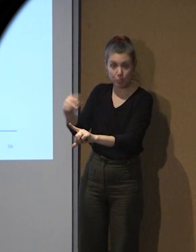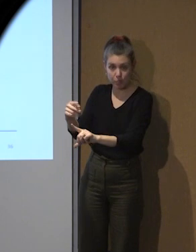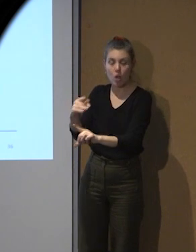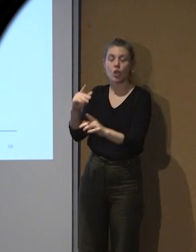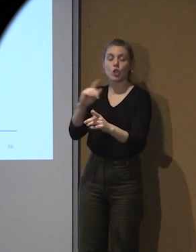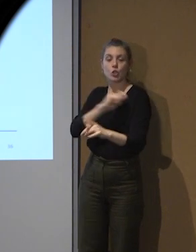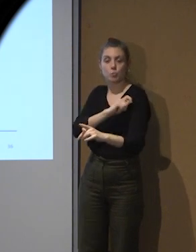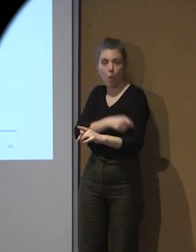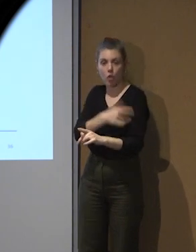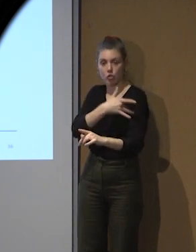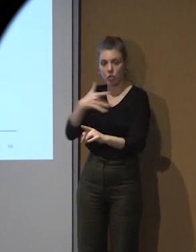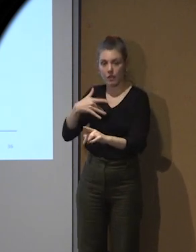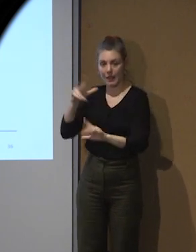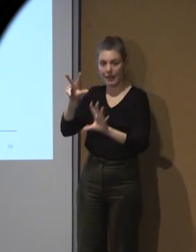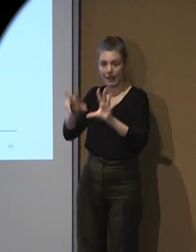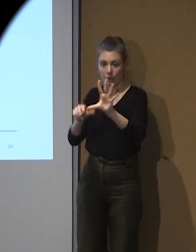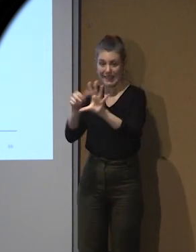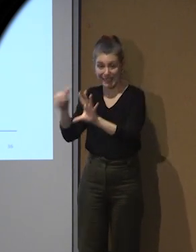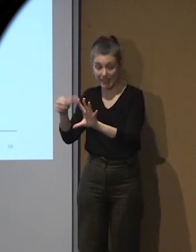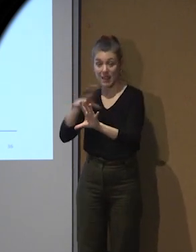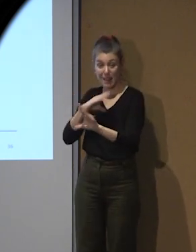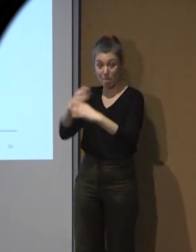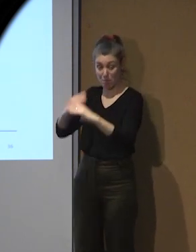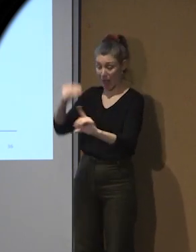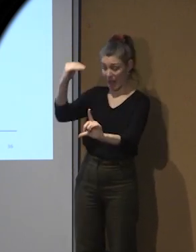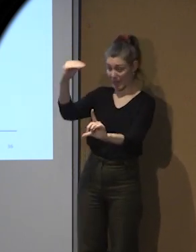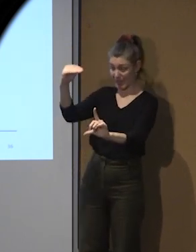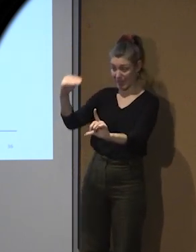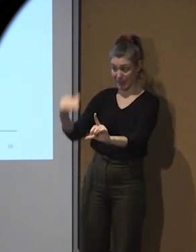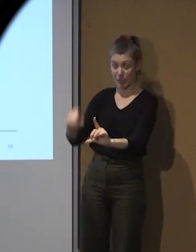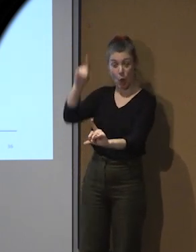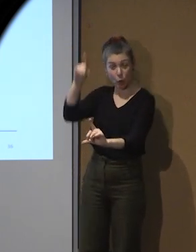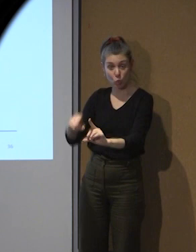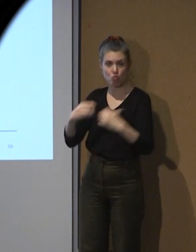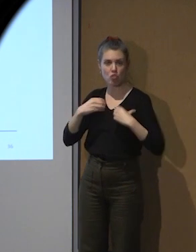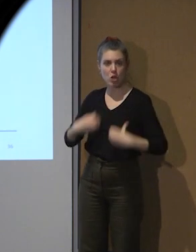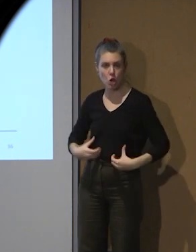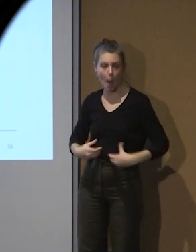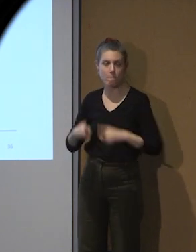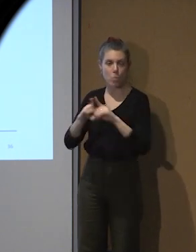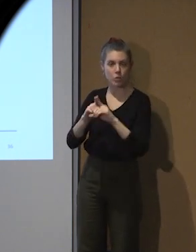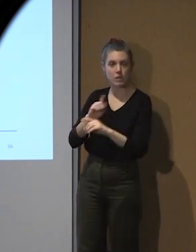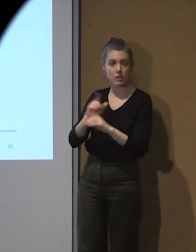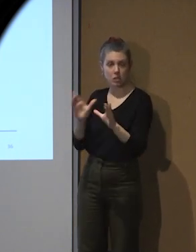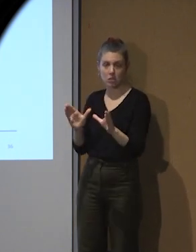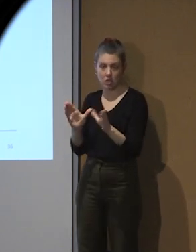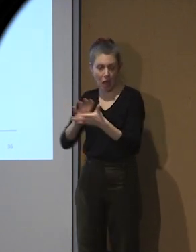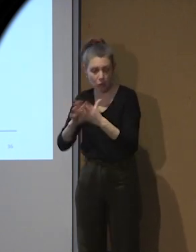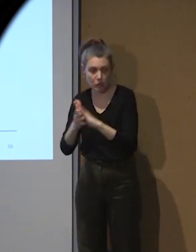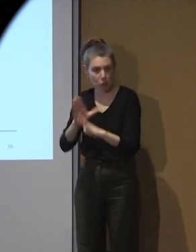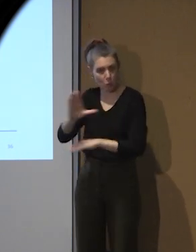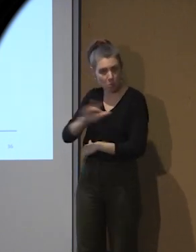et associations sportives qui ont des éducateurs sportifs APA